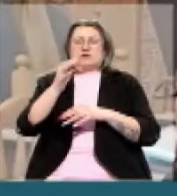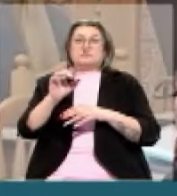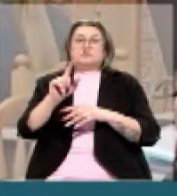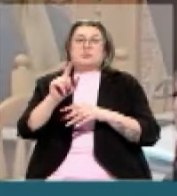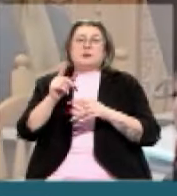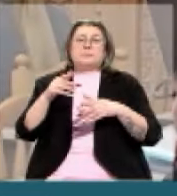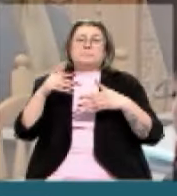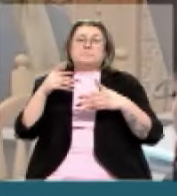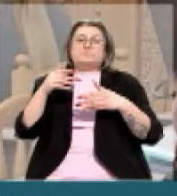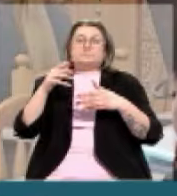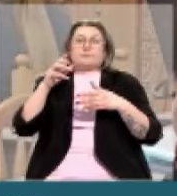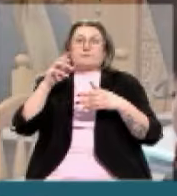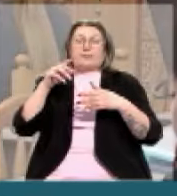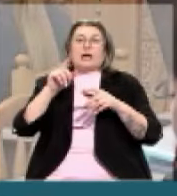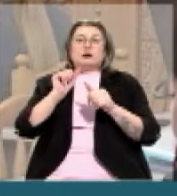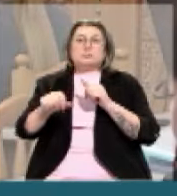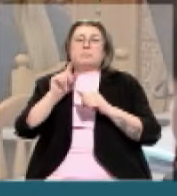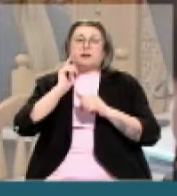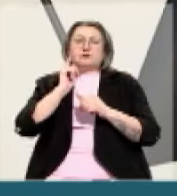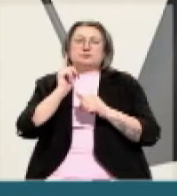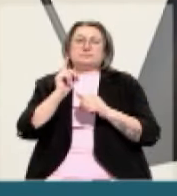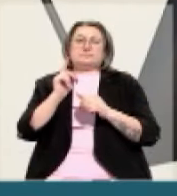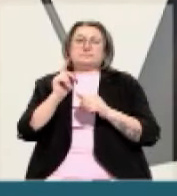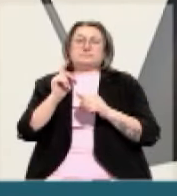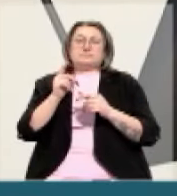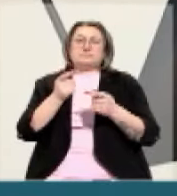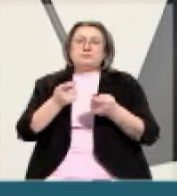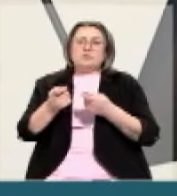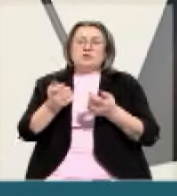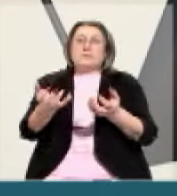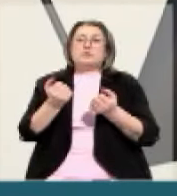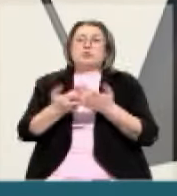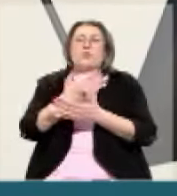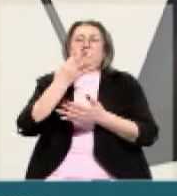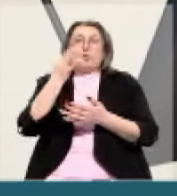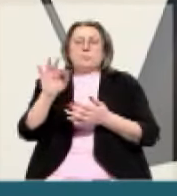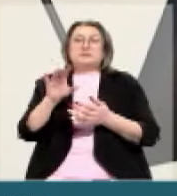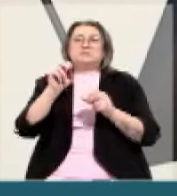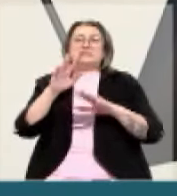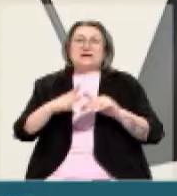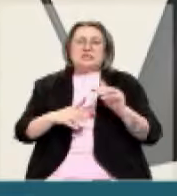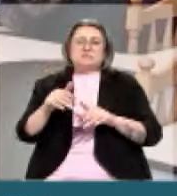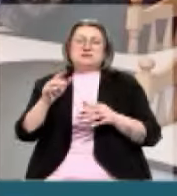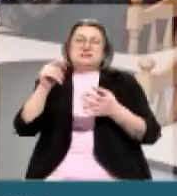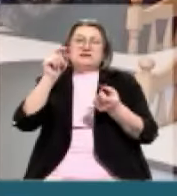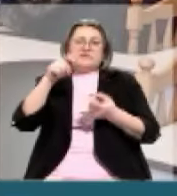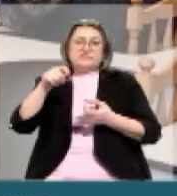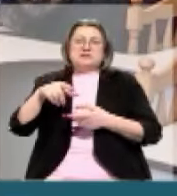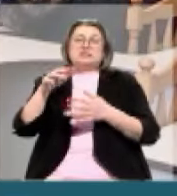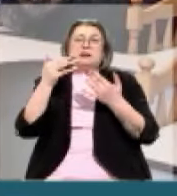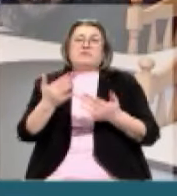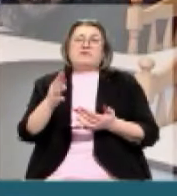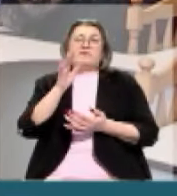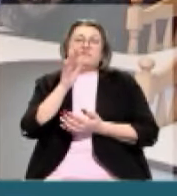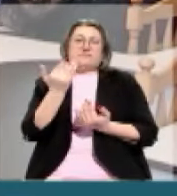жаңа дағдылар мен мамандықтарды игеруге шақыруы уақыт талабын дәл баса отырып айтылған ой деп айтуға болады. Өңіріміздегі бірден бір